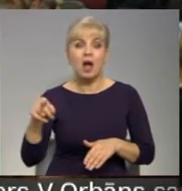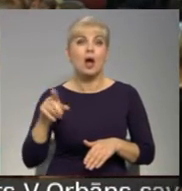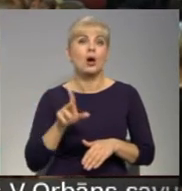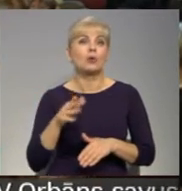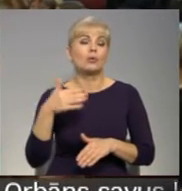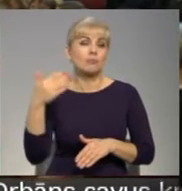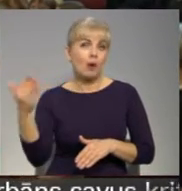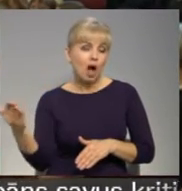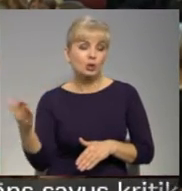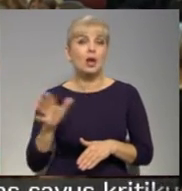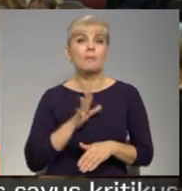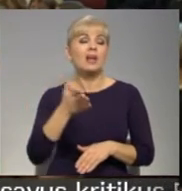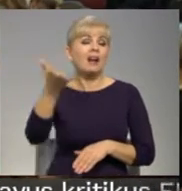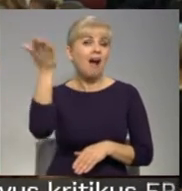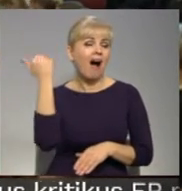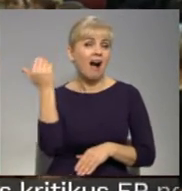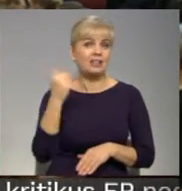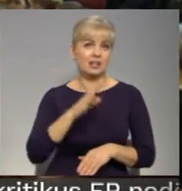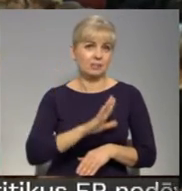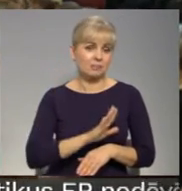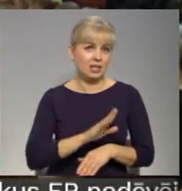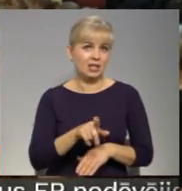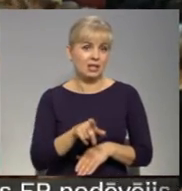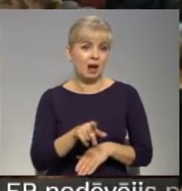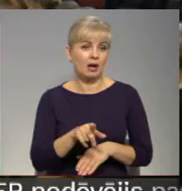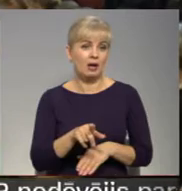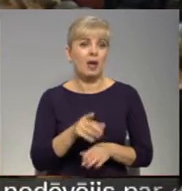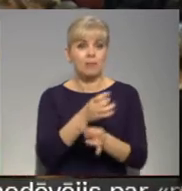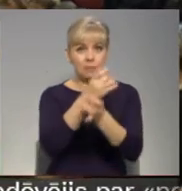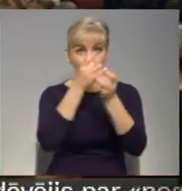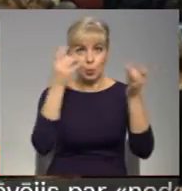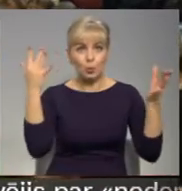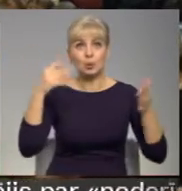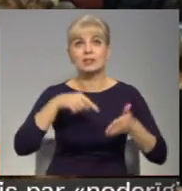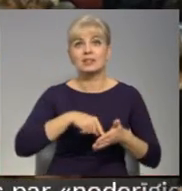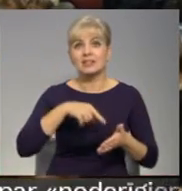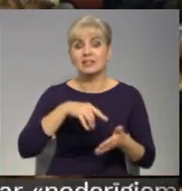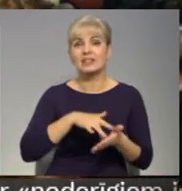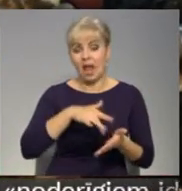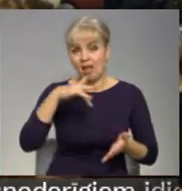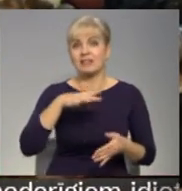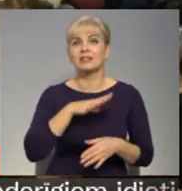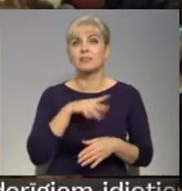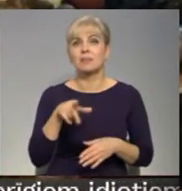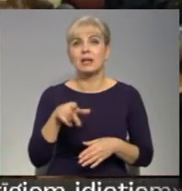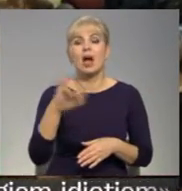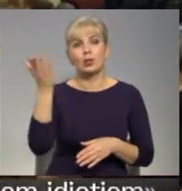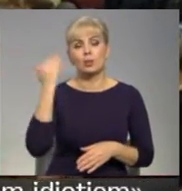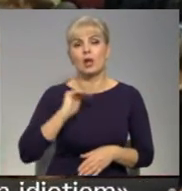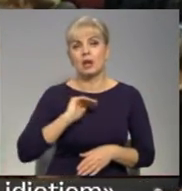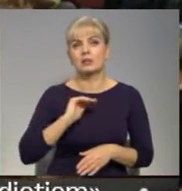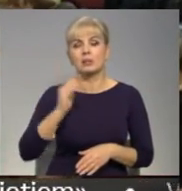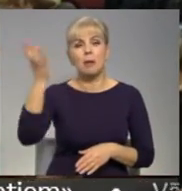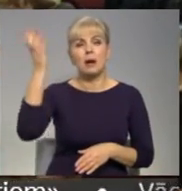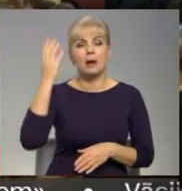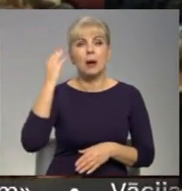pusi, tur taču kādreiz ir bijis, nu arī gandrīz jāsāk kultūras centrs, kad tur bija, nu tie vēl bija baronu laiku, ne?